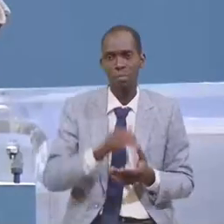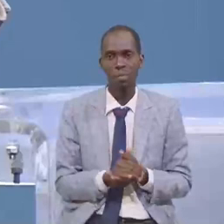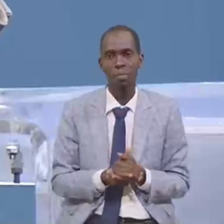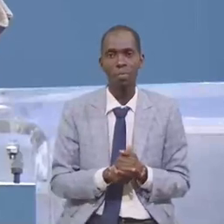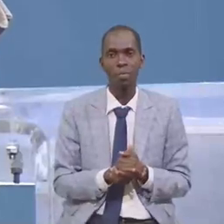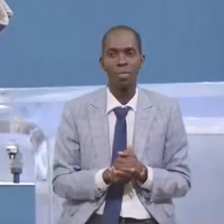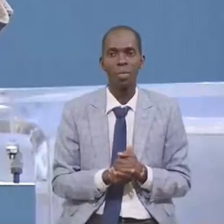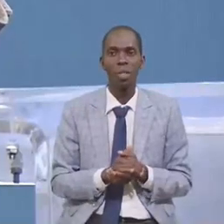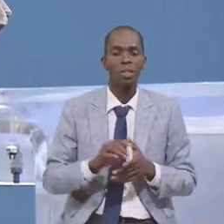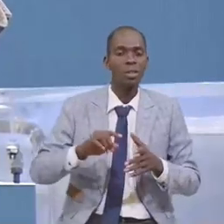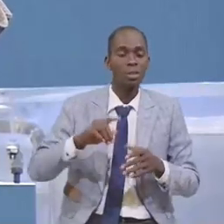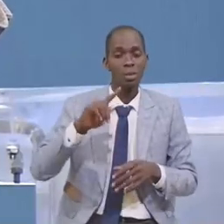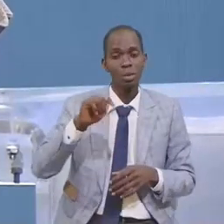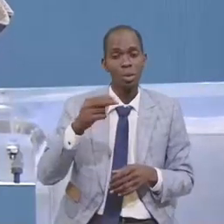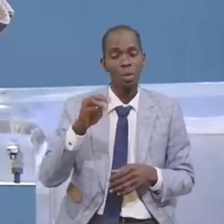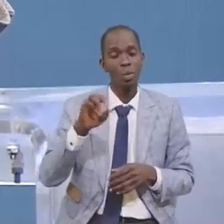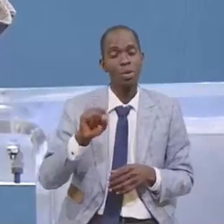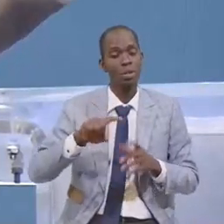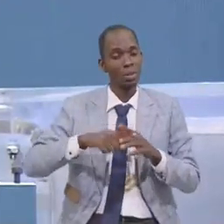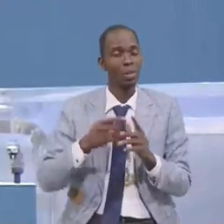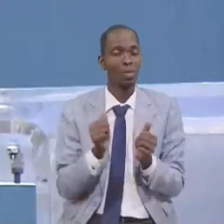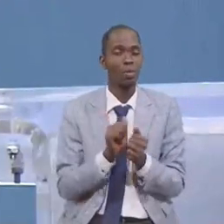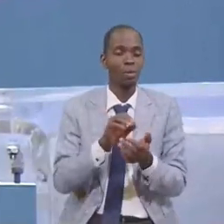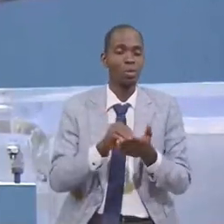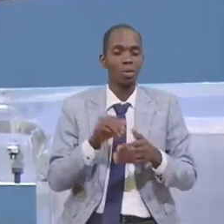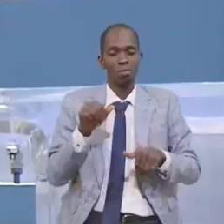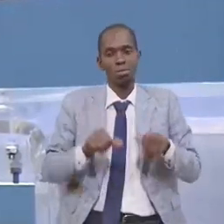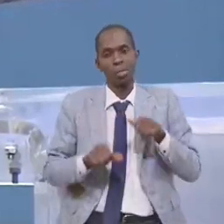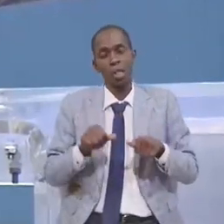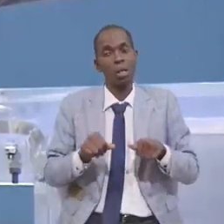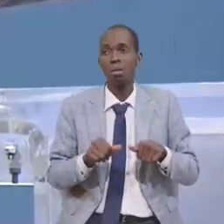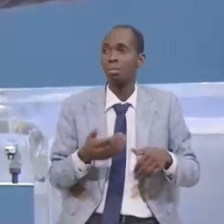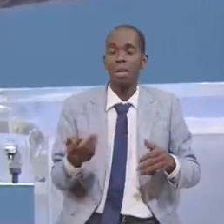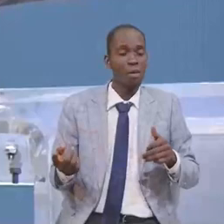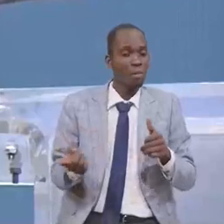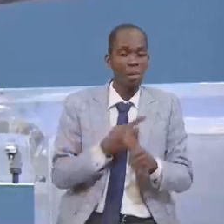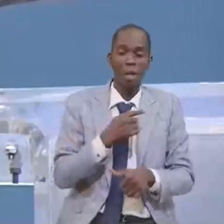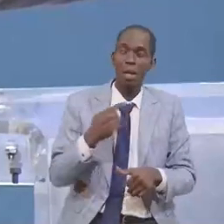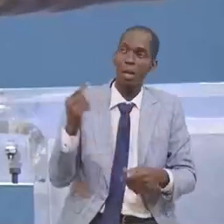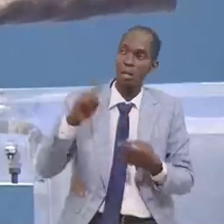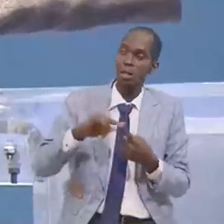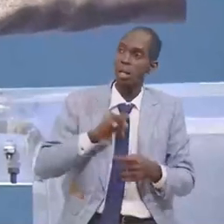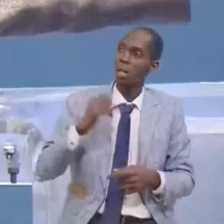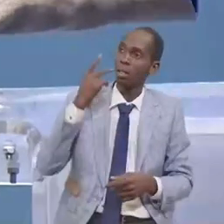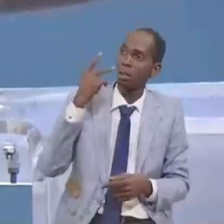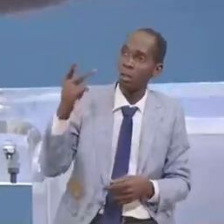Ils ont commencé avec ces doutes. Si je ne vois pas.